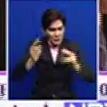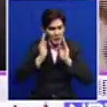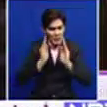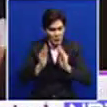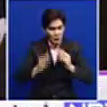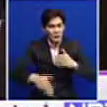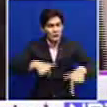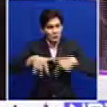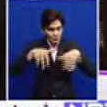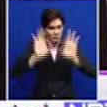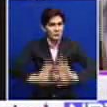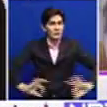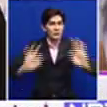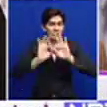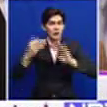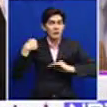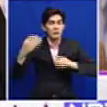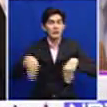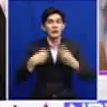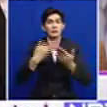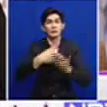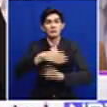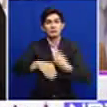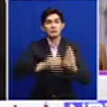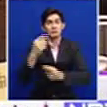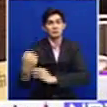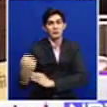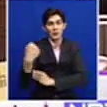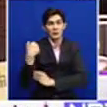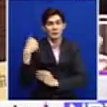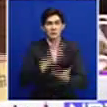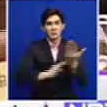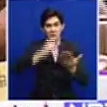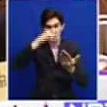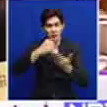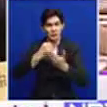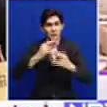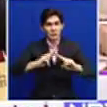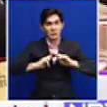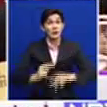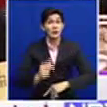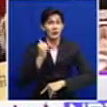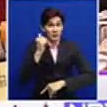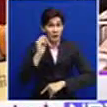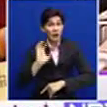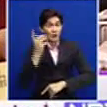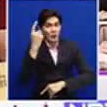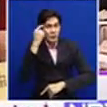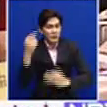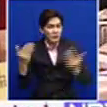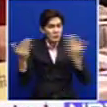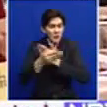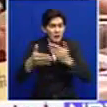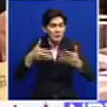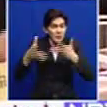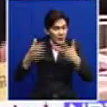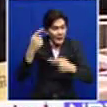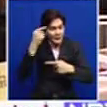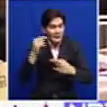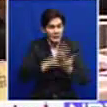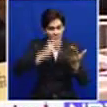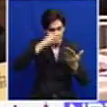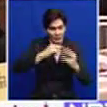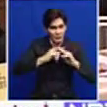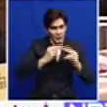ประชาชนซึ่งจะทำให้เศรษฐกิจเข้มแข็งและไทยจะพึ่งตัวเองได้แม้ว่าโลกจะเกิดวิกฤตเศรษฐกิจมากแค่ไหนก็ต